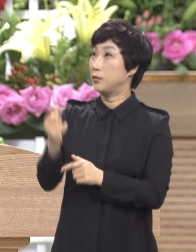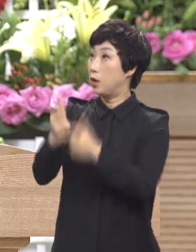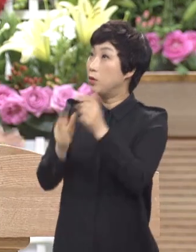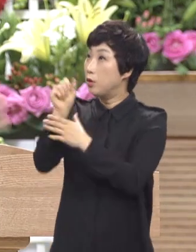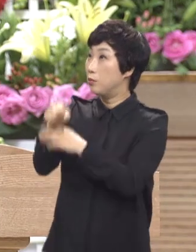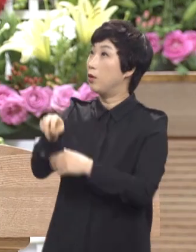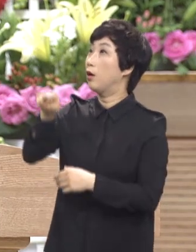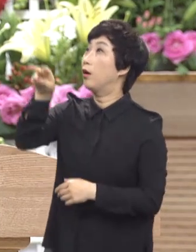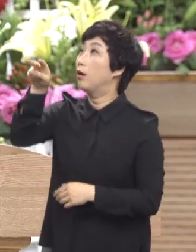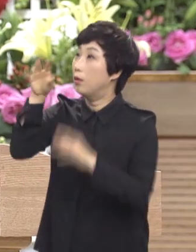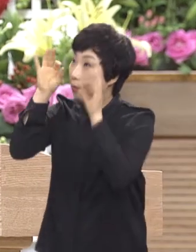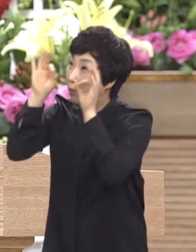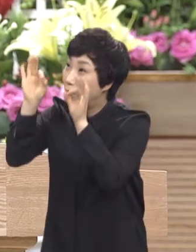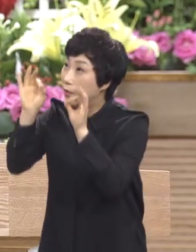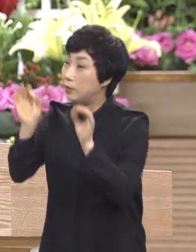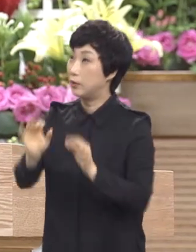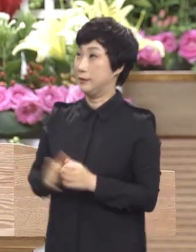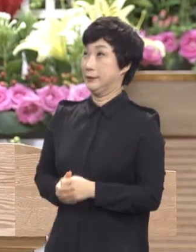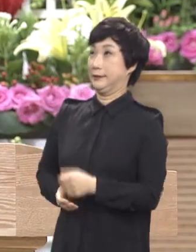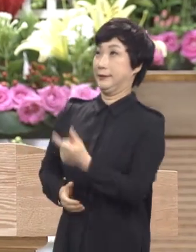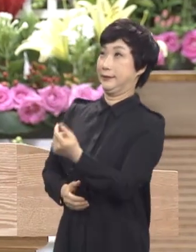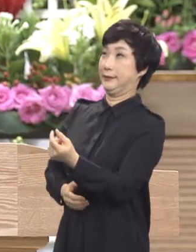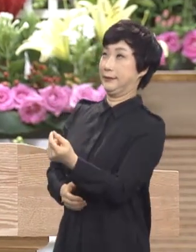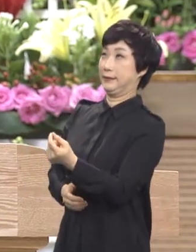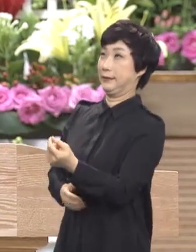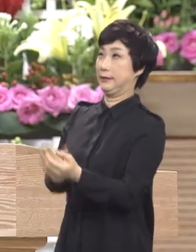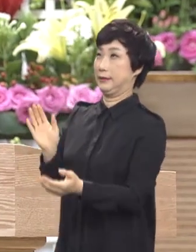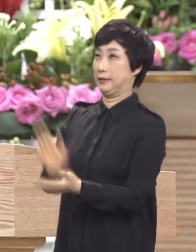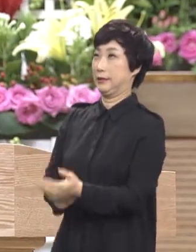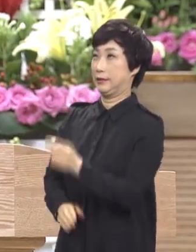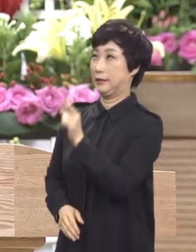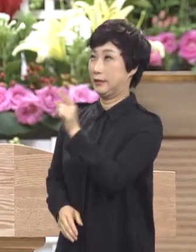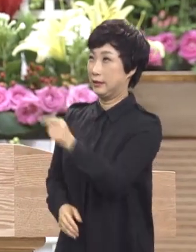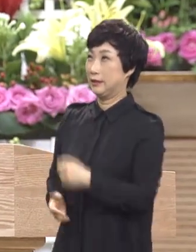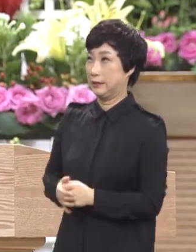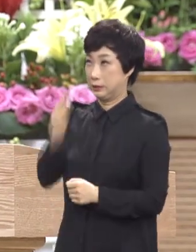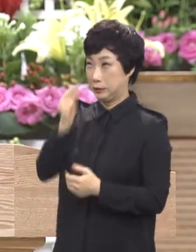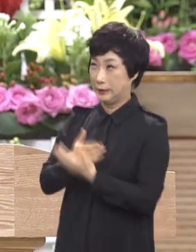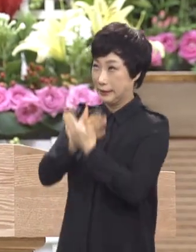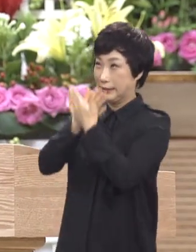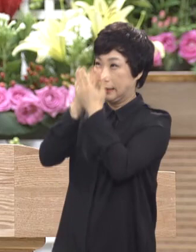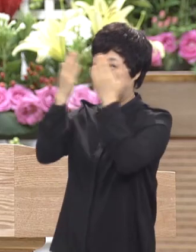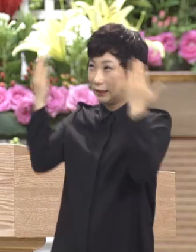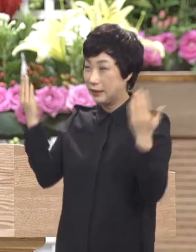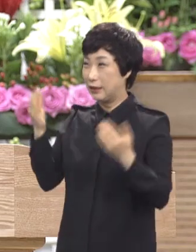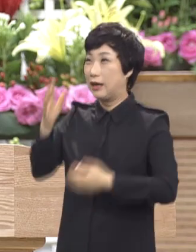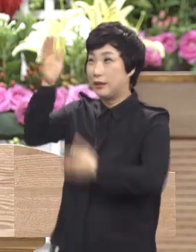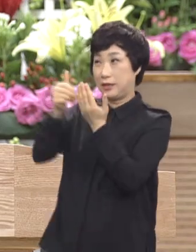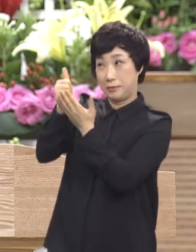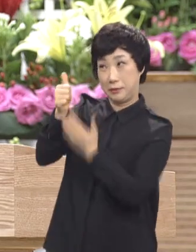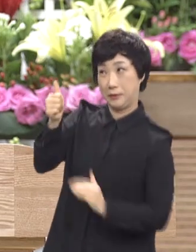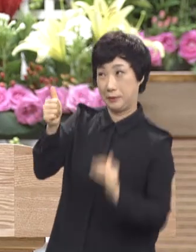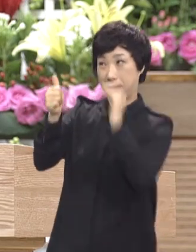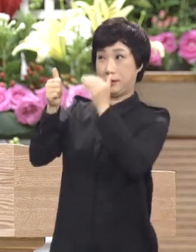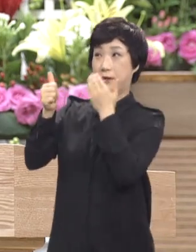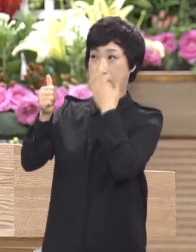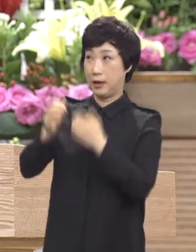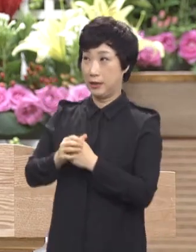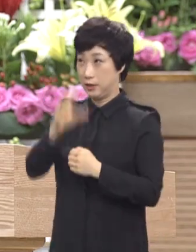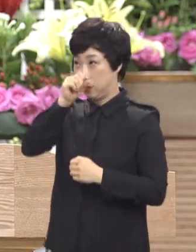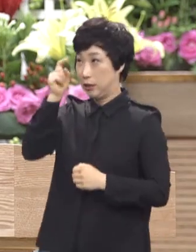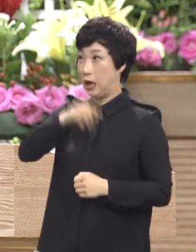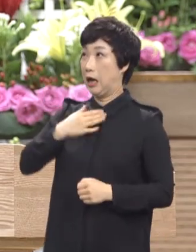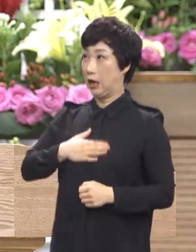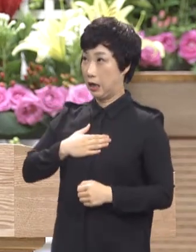보니까 맞다, 먹으면 눈이 밝아지고 하나님처럼 되고